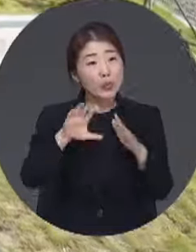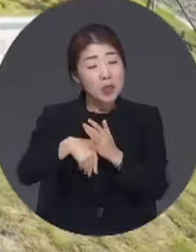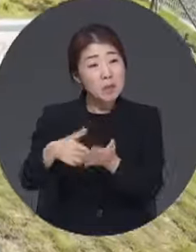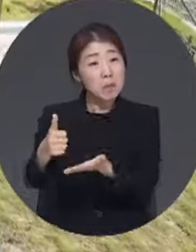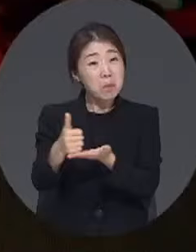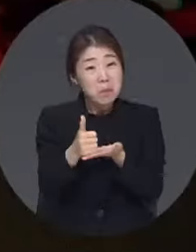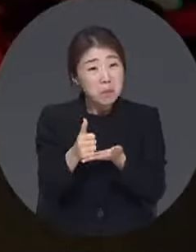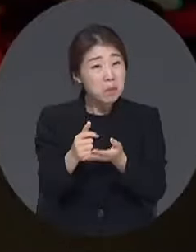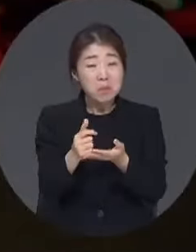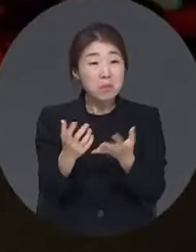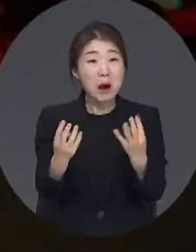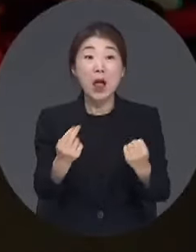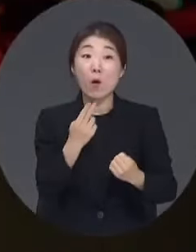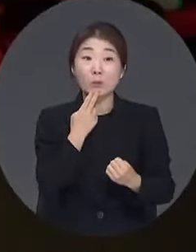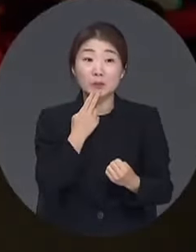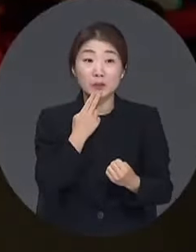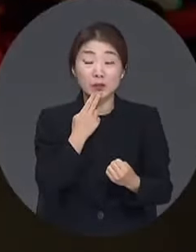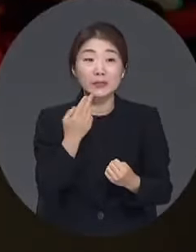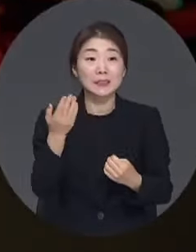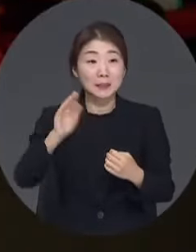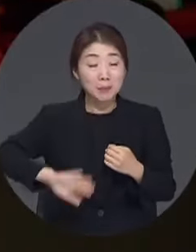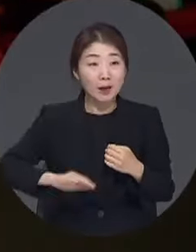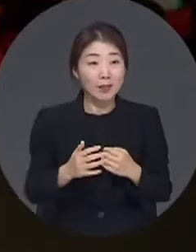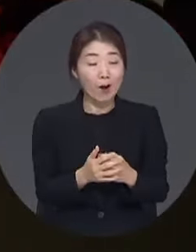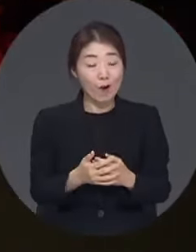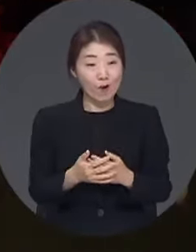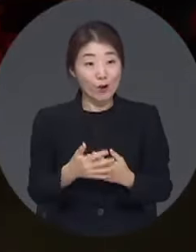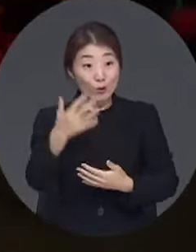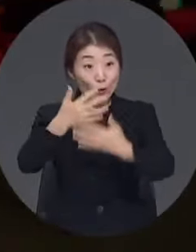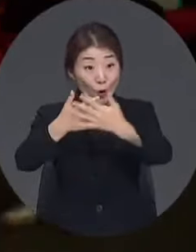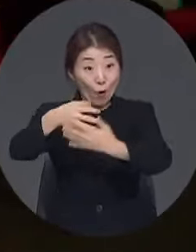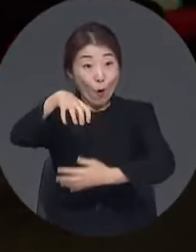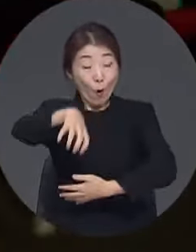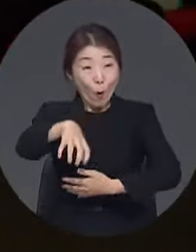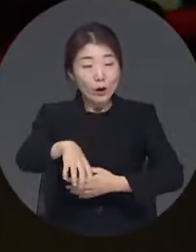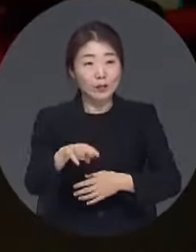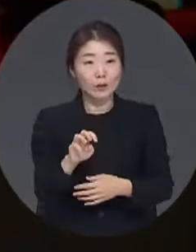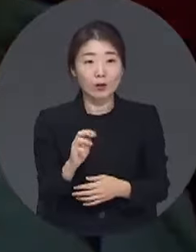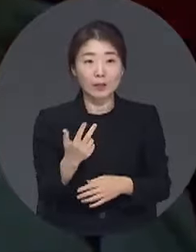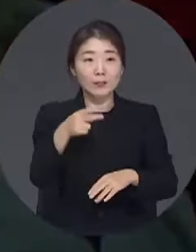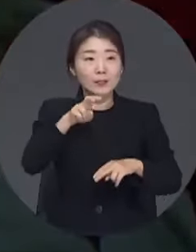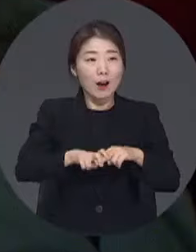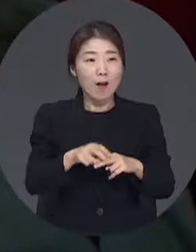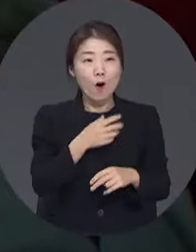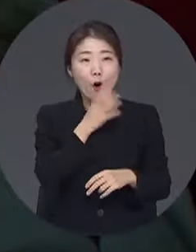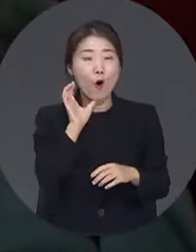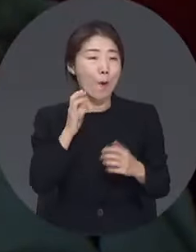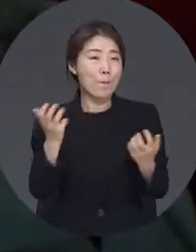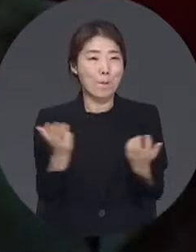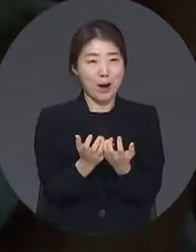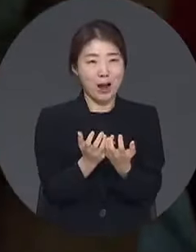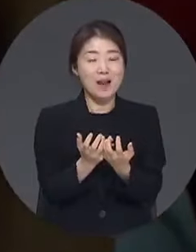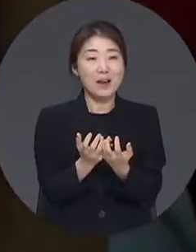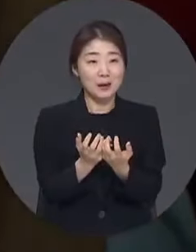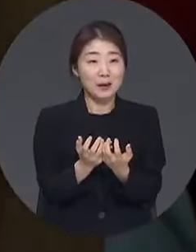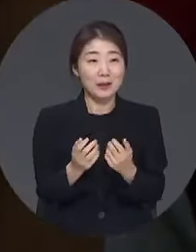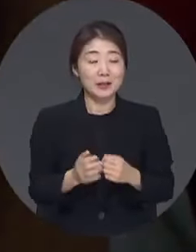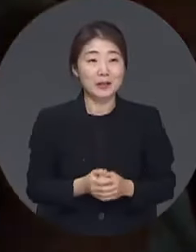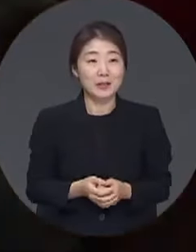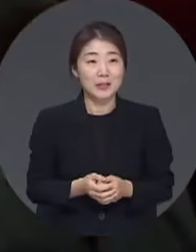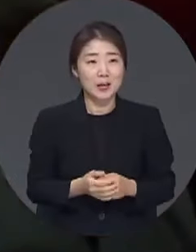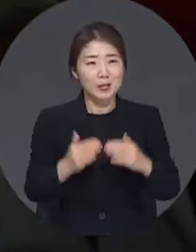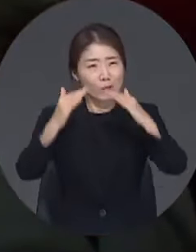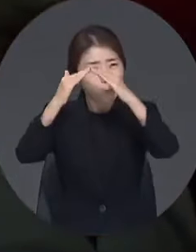관람객이 거의 없을 시간이지만 상관에 있는 36개 석이 어르신들로 가득찼습니다